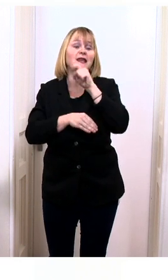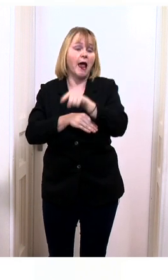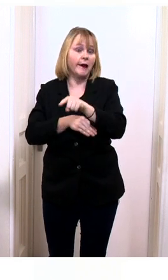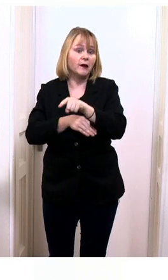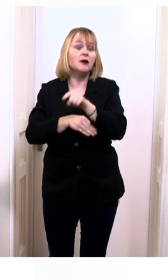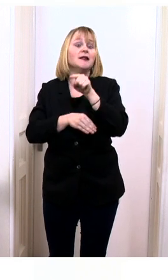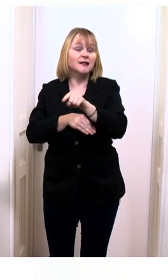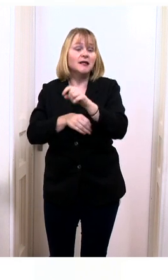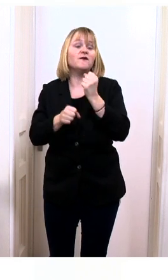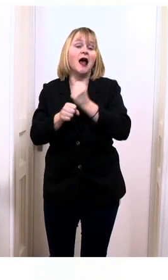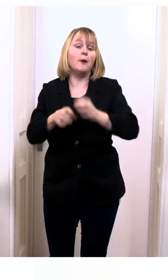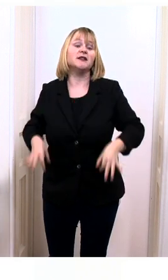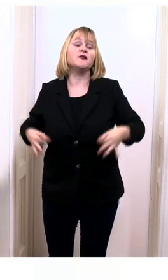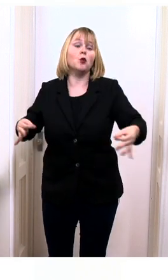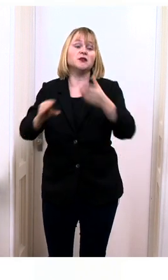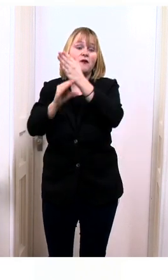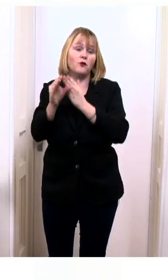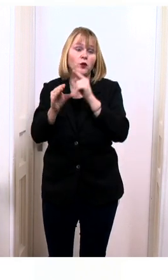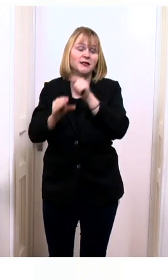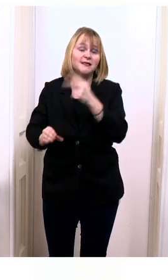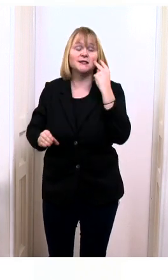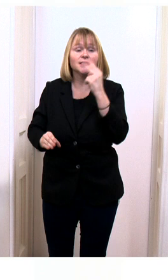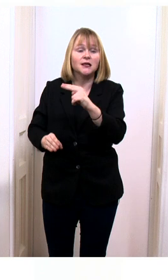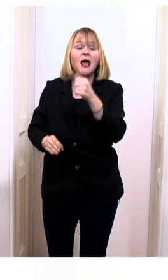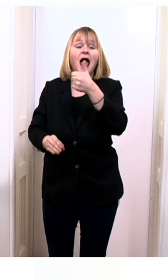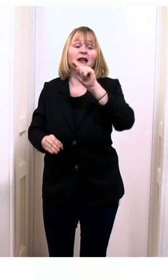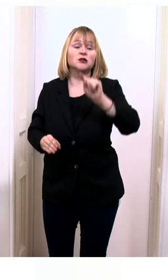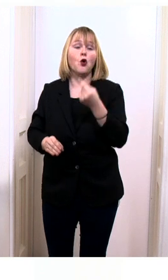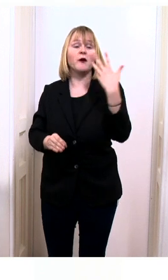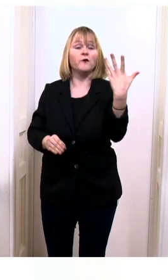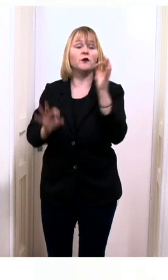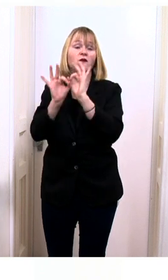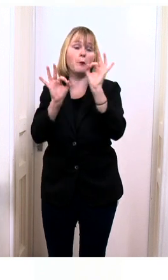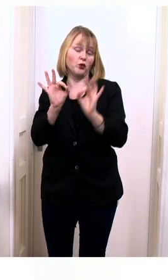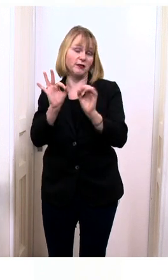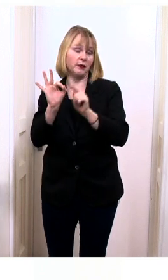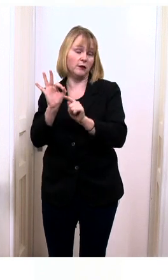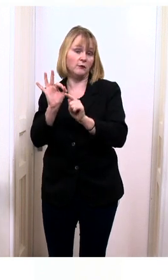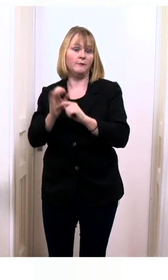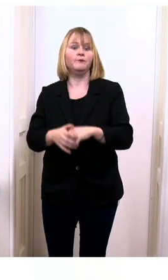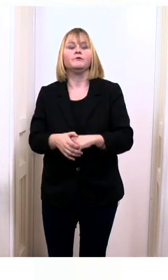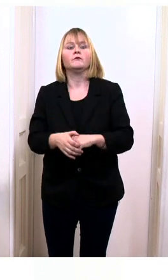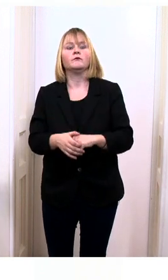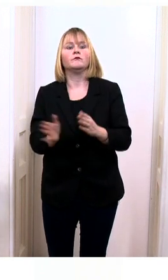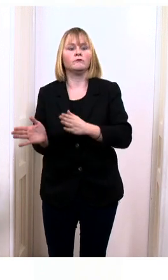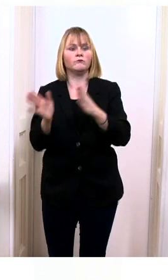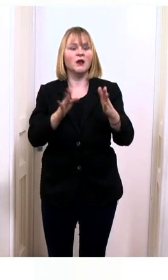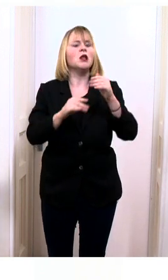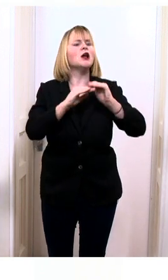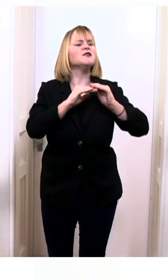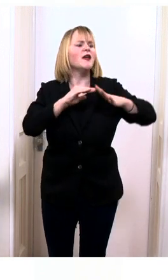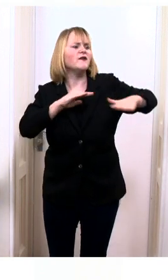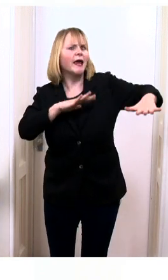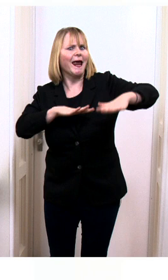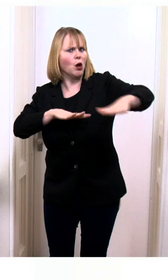Arbeitslosenquote im Dezember bei tiefen 1,5%. Wenn wir noch den regionalen